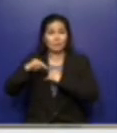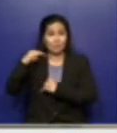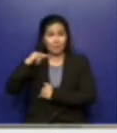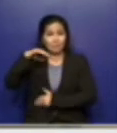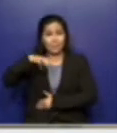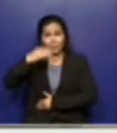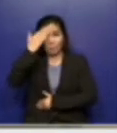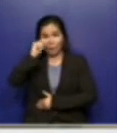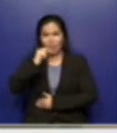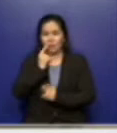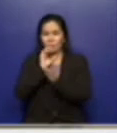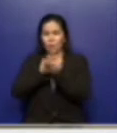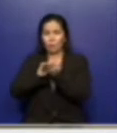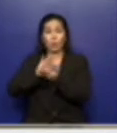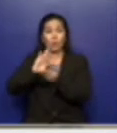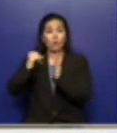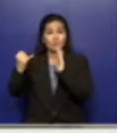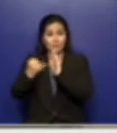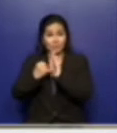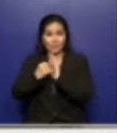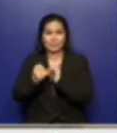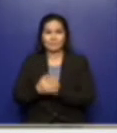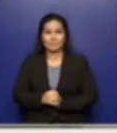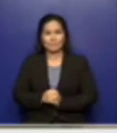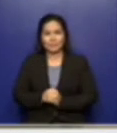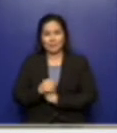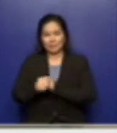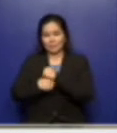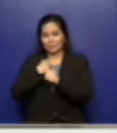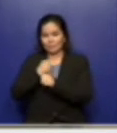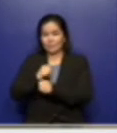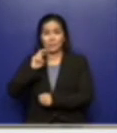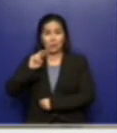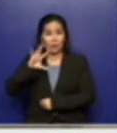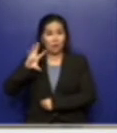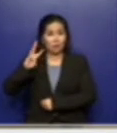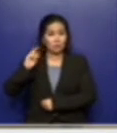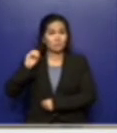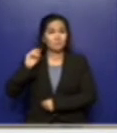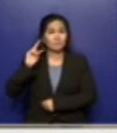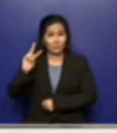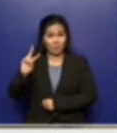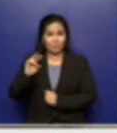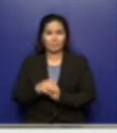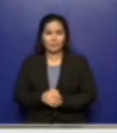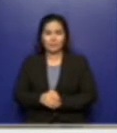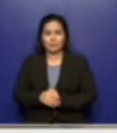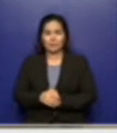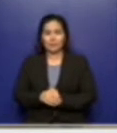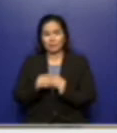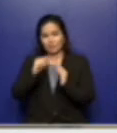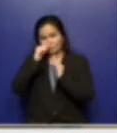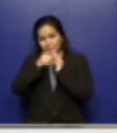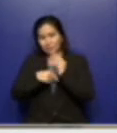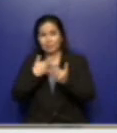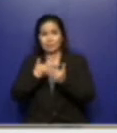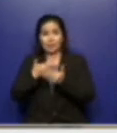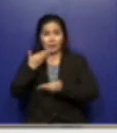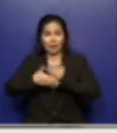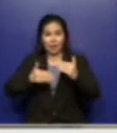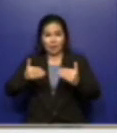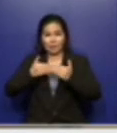ครับข้อมูลจังหวัดปี2562นะครับมีการค้าชายแดนทั้งหมด 200,000 กว่าล้